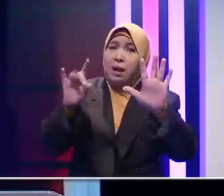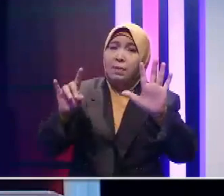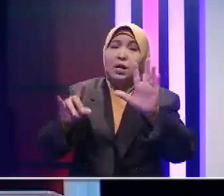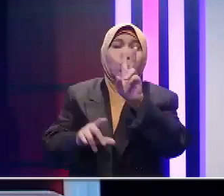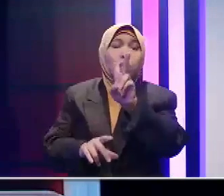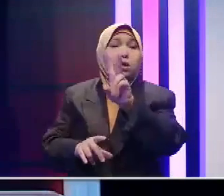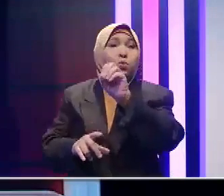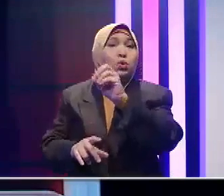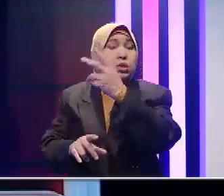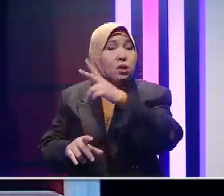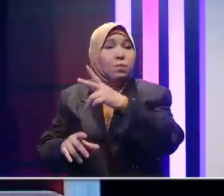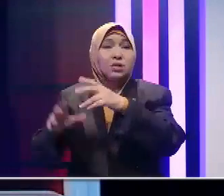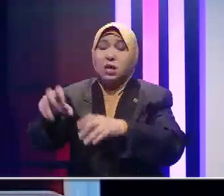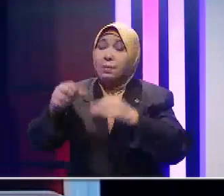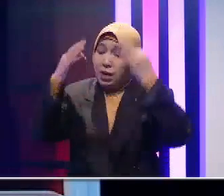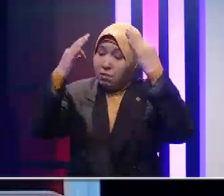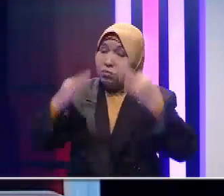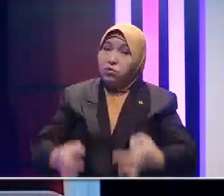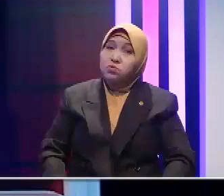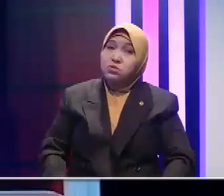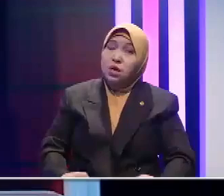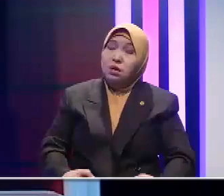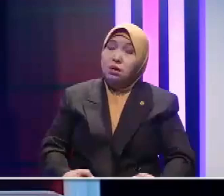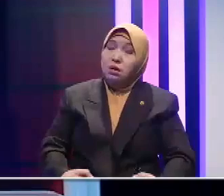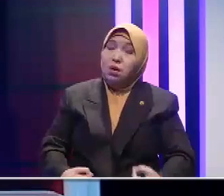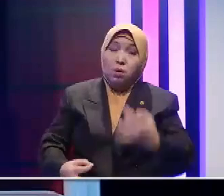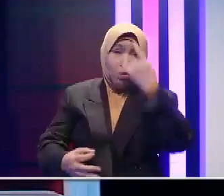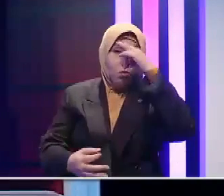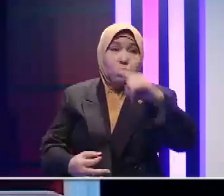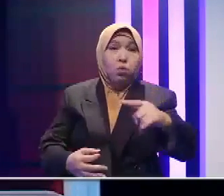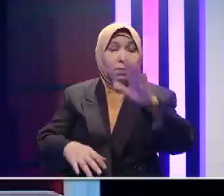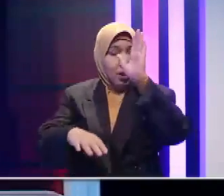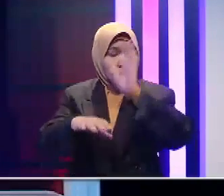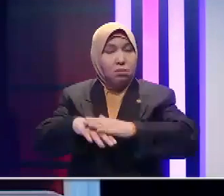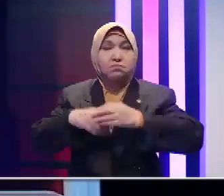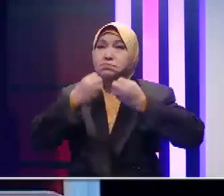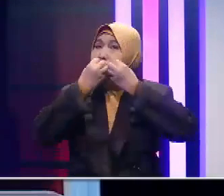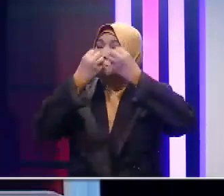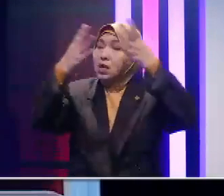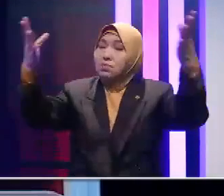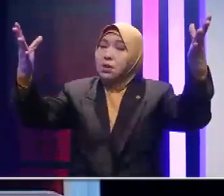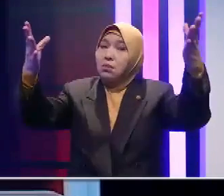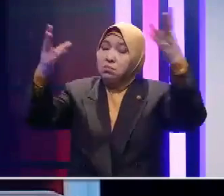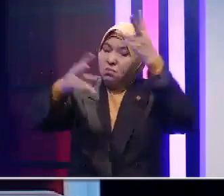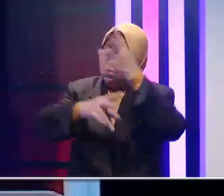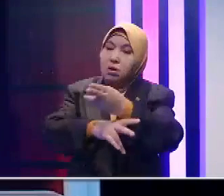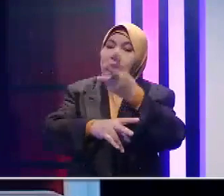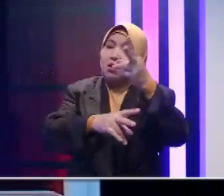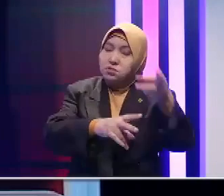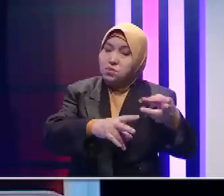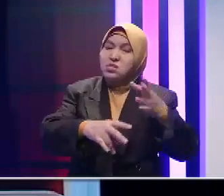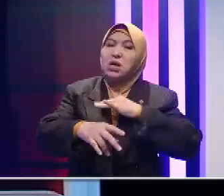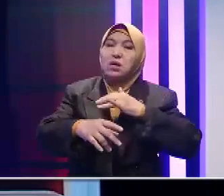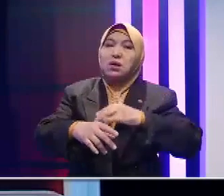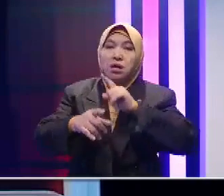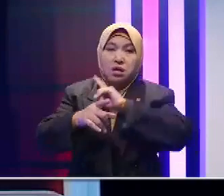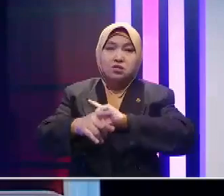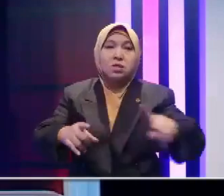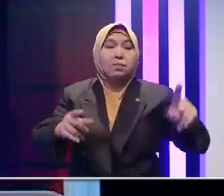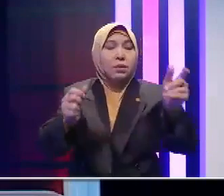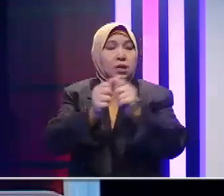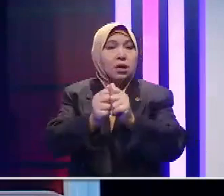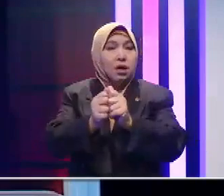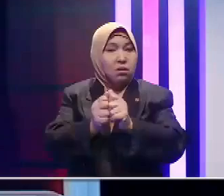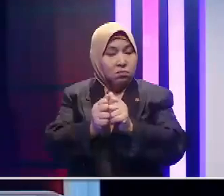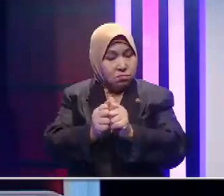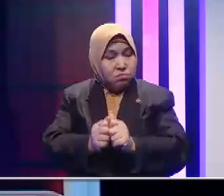5 hari bulan 8 2013, saya mengambil satu keputusan yang muktamad untuk menggelarkan diri saya secara official lah sebagai seorang Muslim di Pejabat Agama Islam